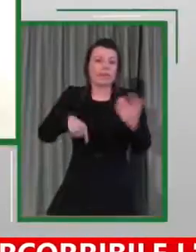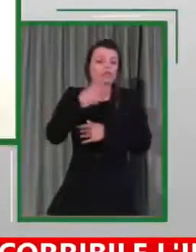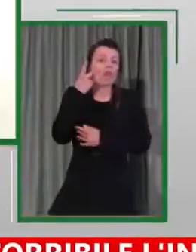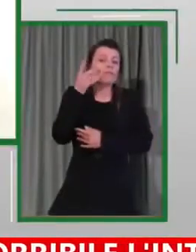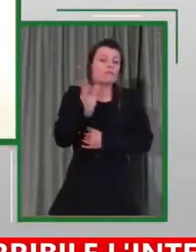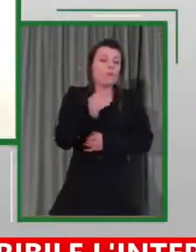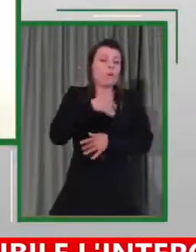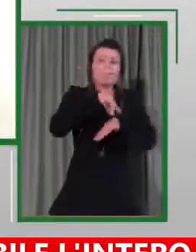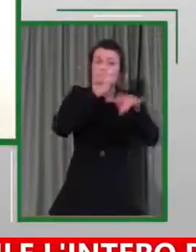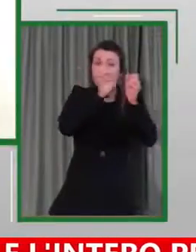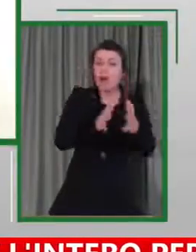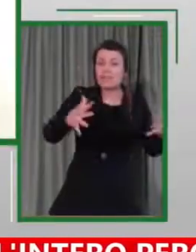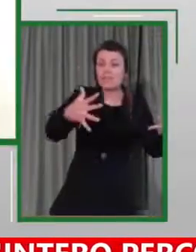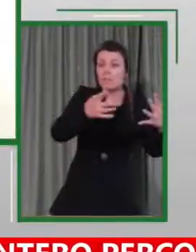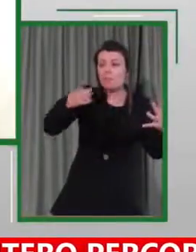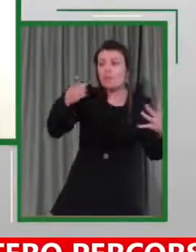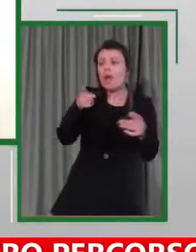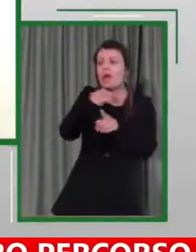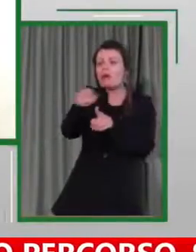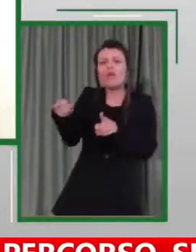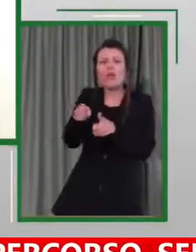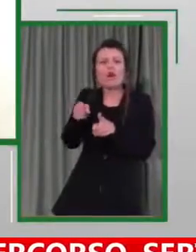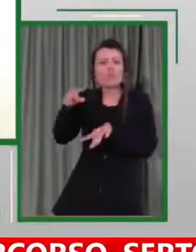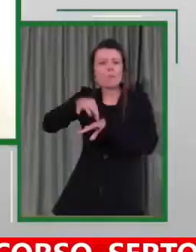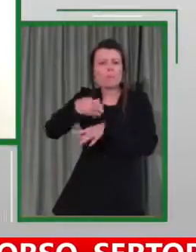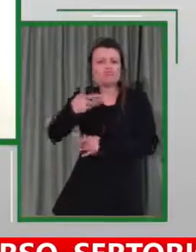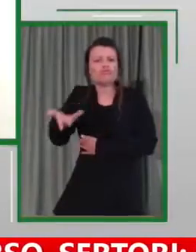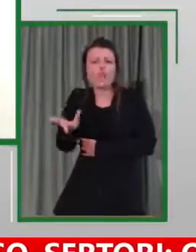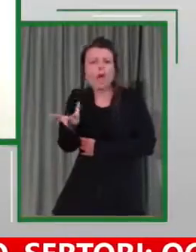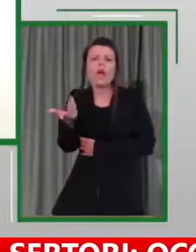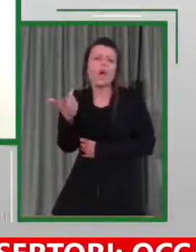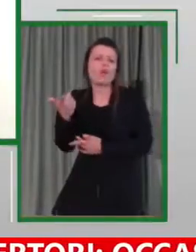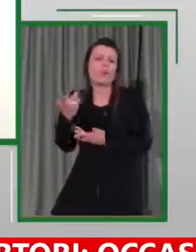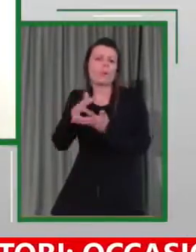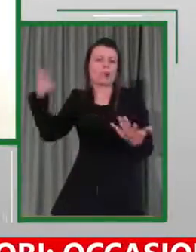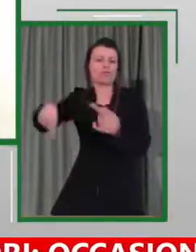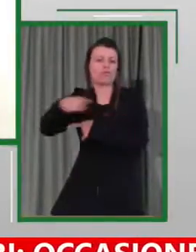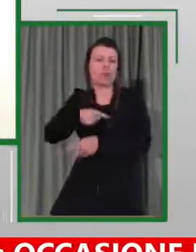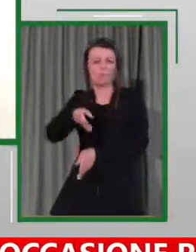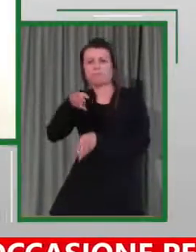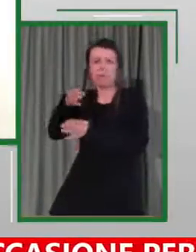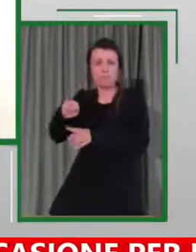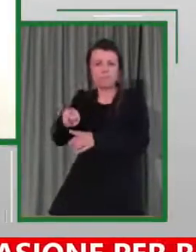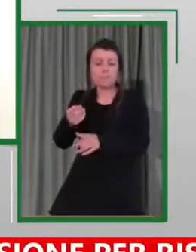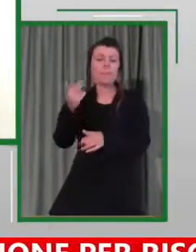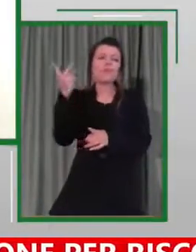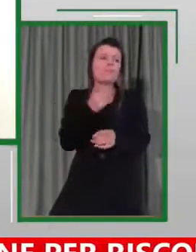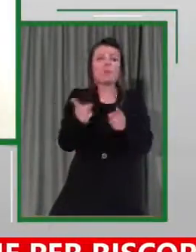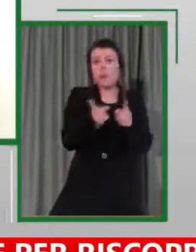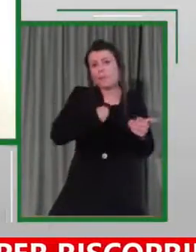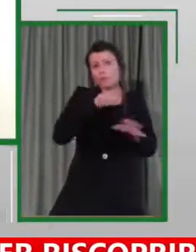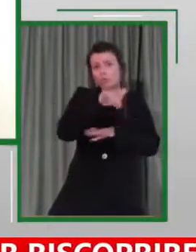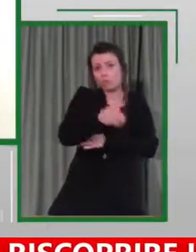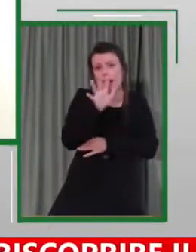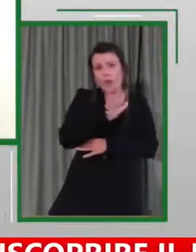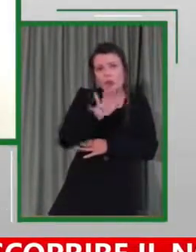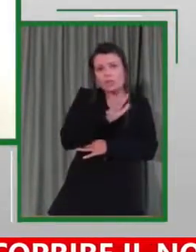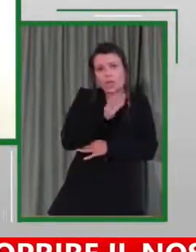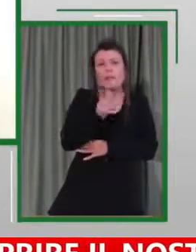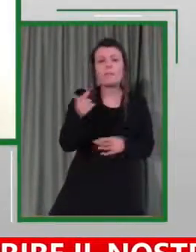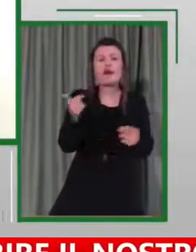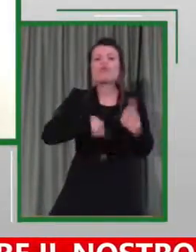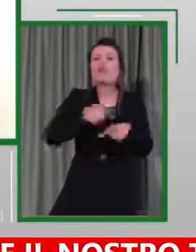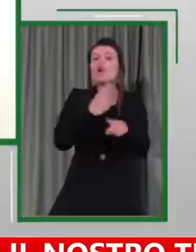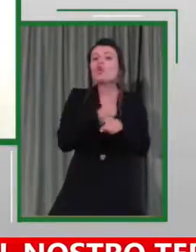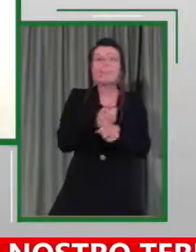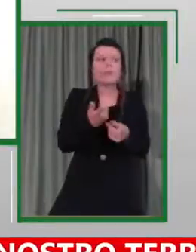E questo nell'ottica, ovviamente l'emergenza adesso sembra in gran parte superata, ma questo nell'ottica di non farci trovare impreparati qualora,